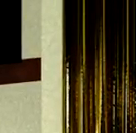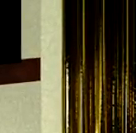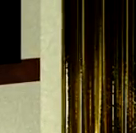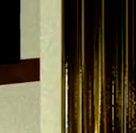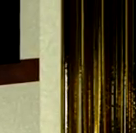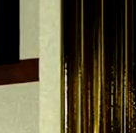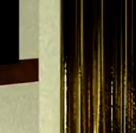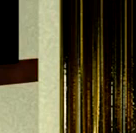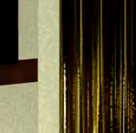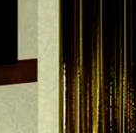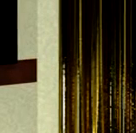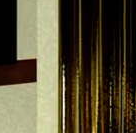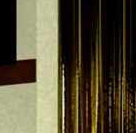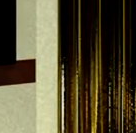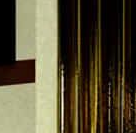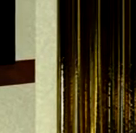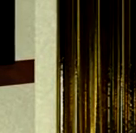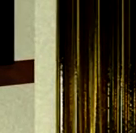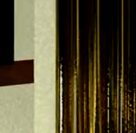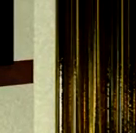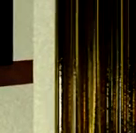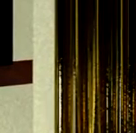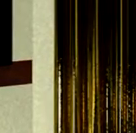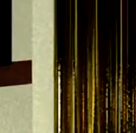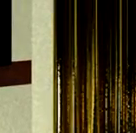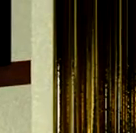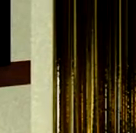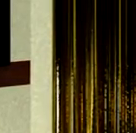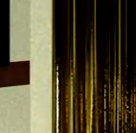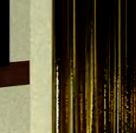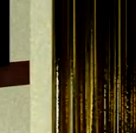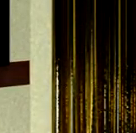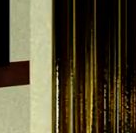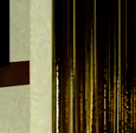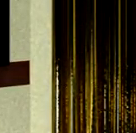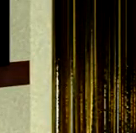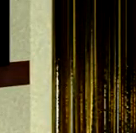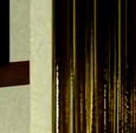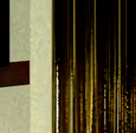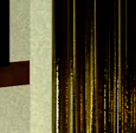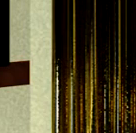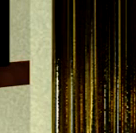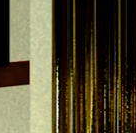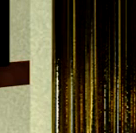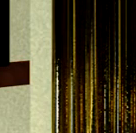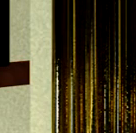በጸሎት እናሳልፋለን። ሱባኤን የተመለከተ ጥያቄ የዛሬው የጥያቄው መልስ